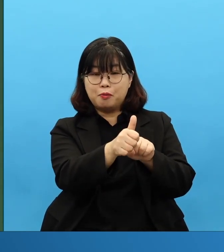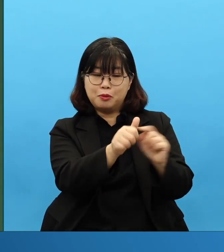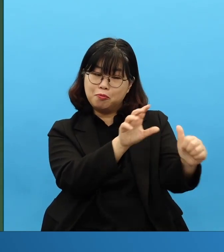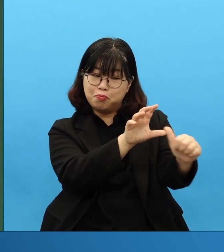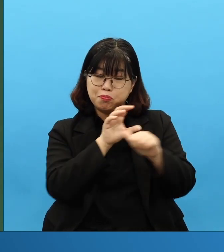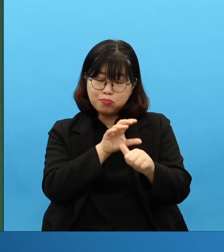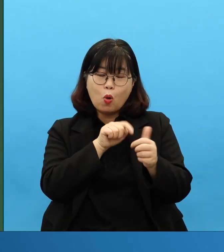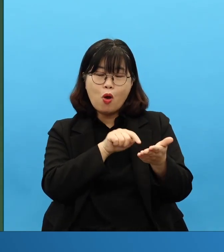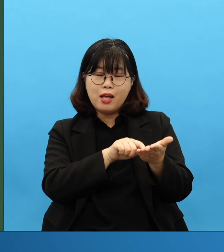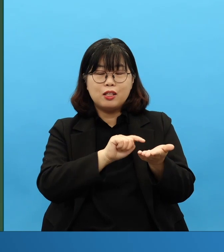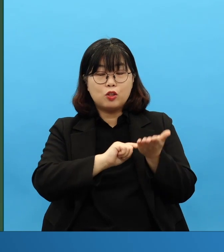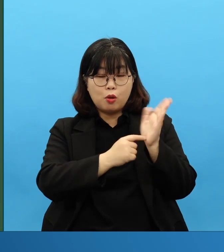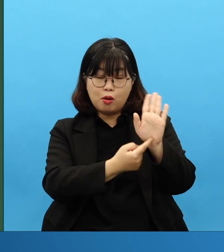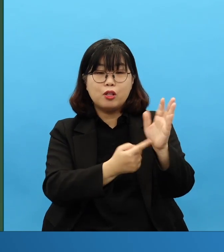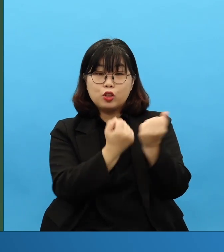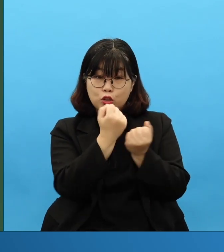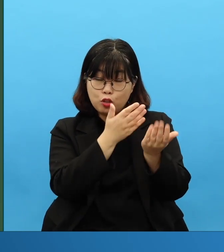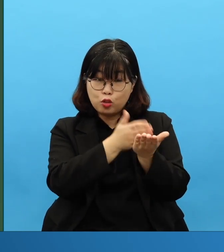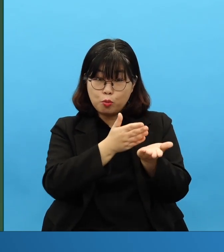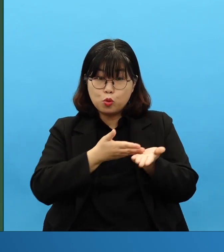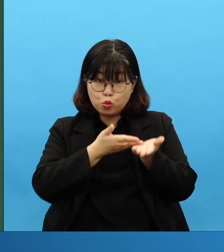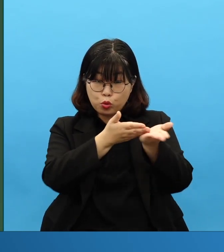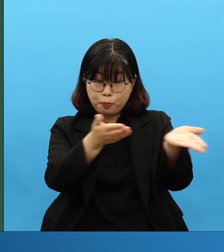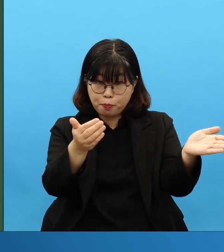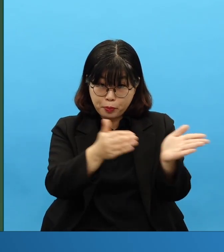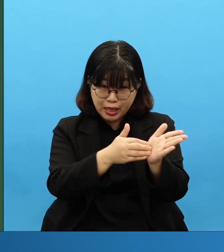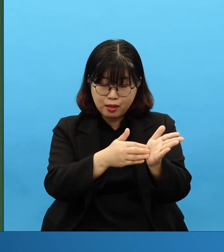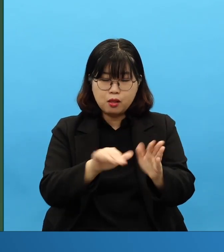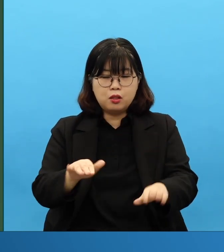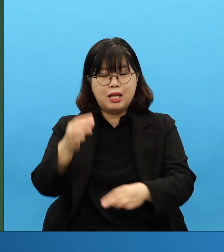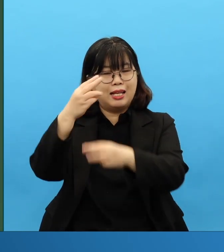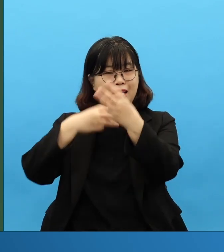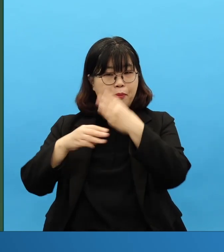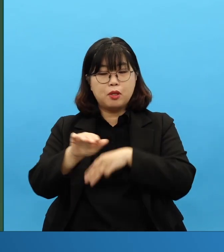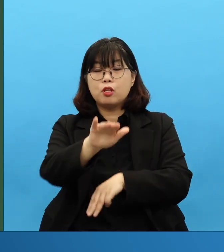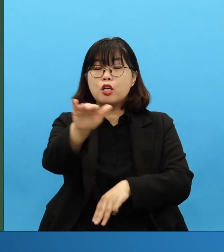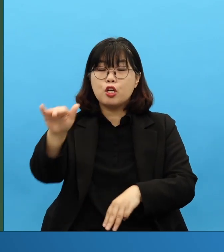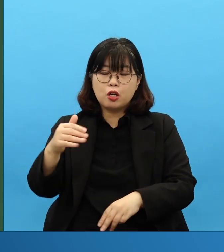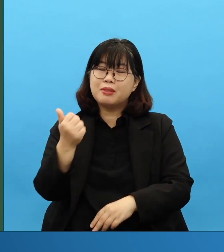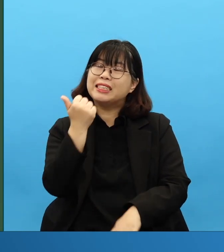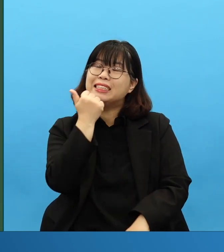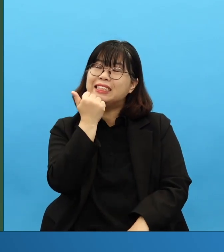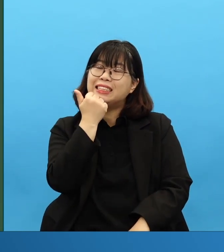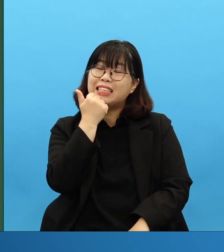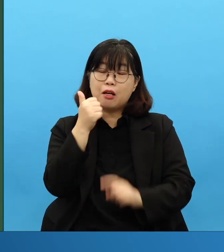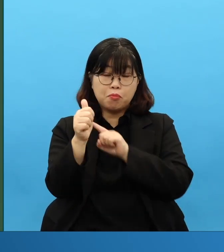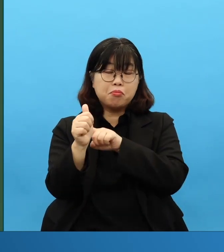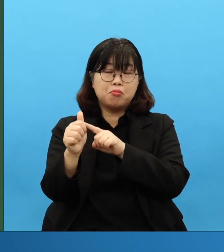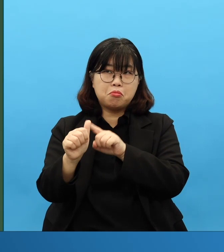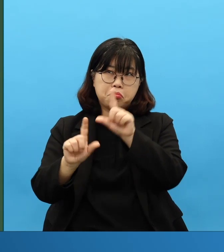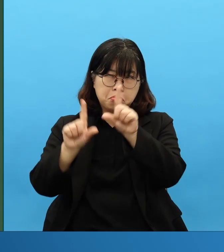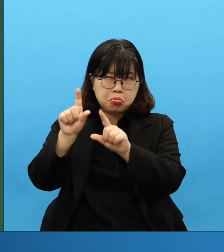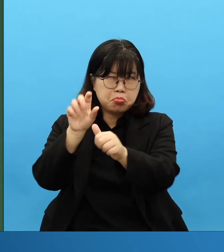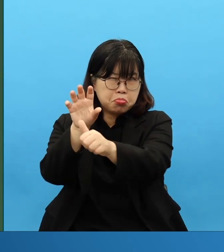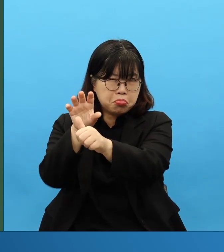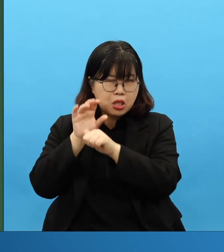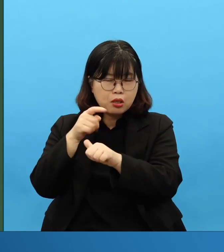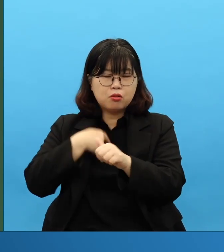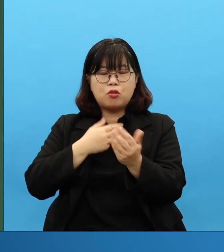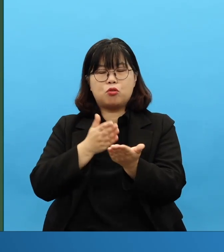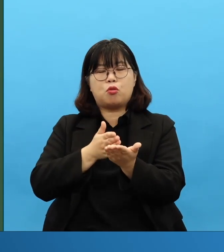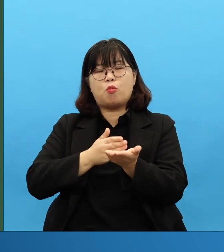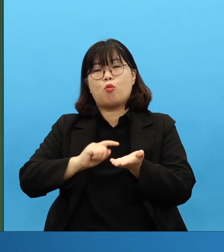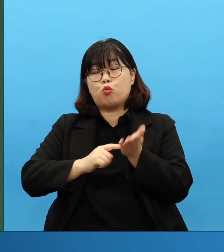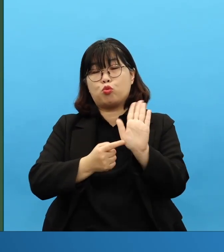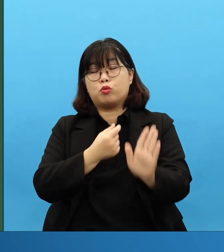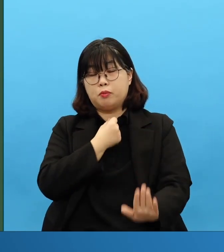렘넌트 전도학하고 산업성교가 가장 가까이 통하기 때문에 이어서 이렇게 붙인 겁니다. そして、산교선교 렘넌트 전도학과 最も 近い